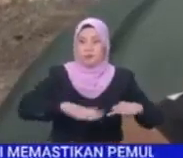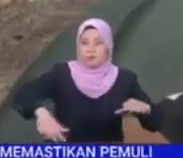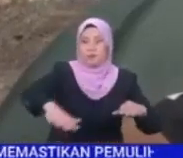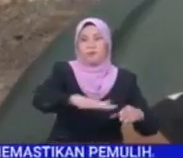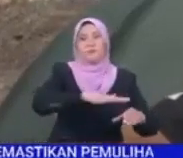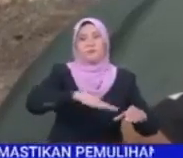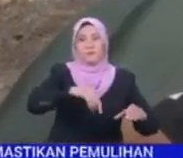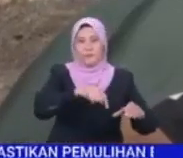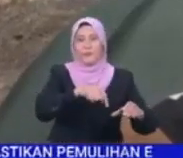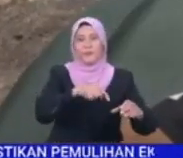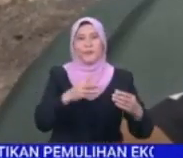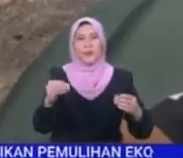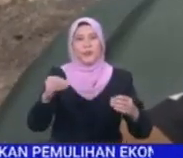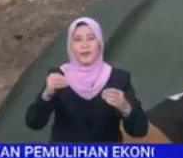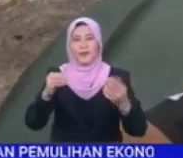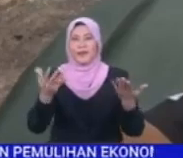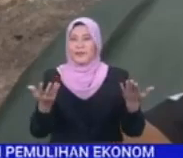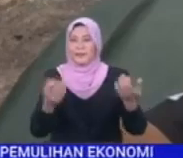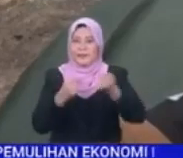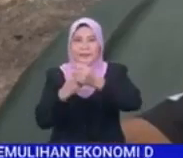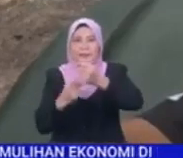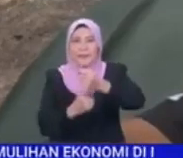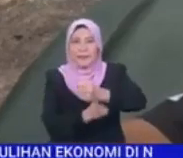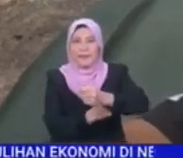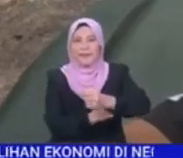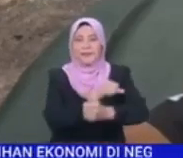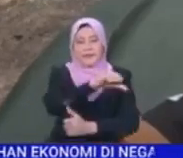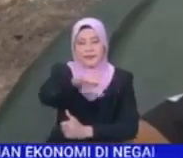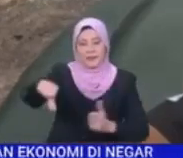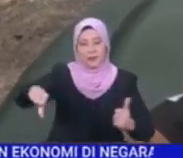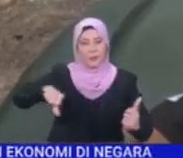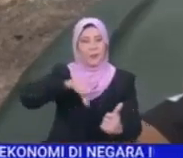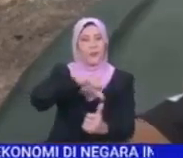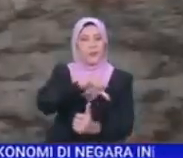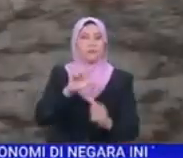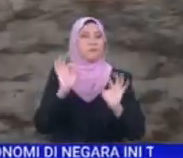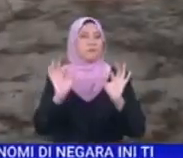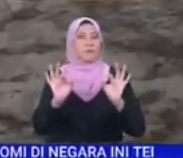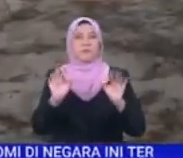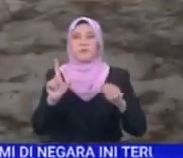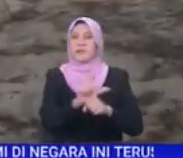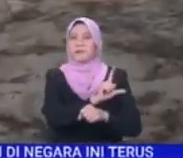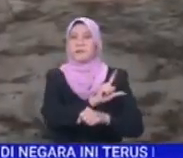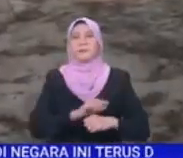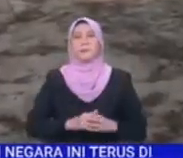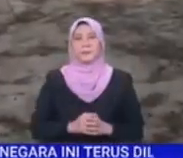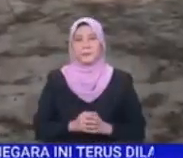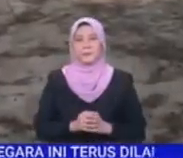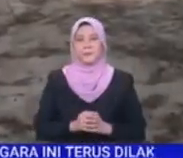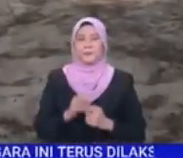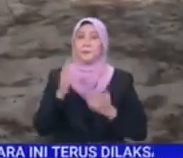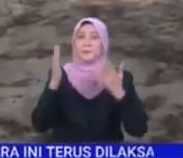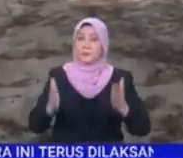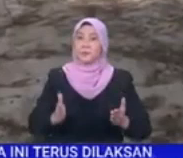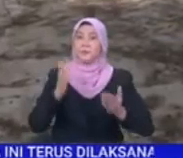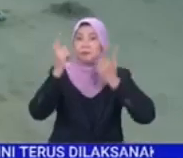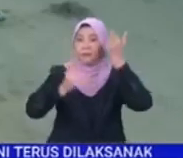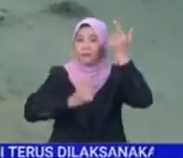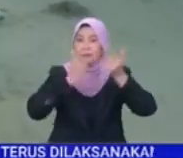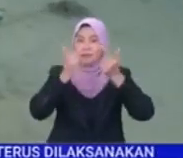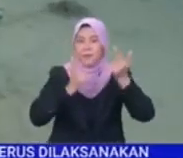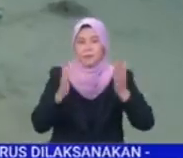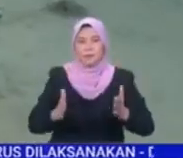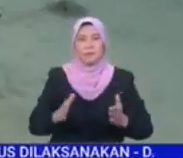dan strukure sosialnya sangat lah beberapa pengunjung yang ditemui pula